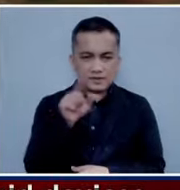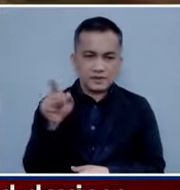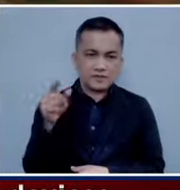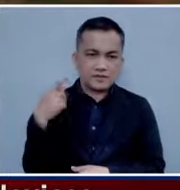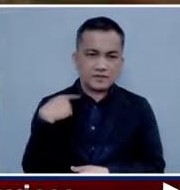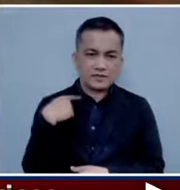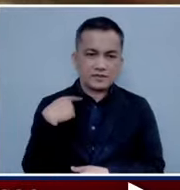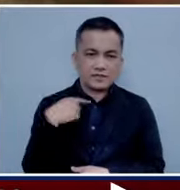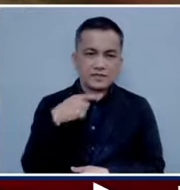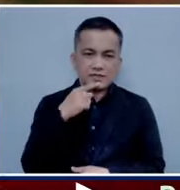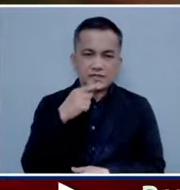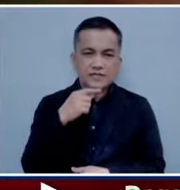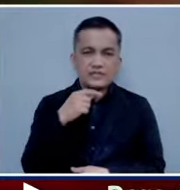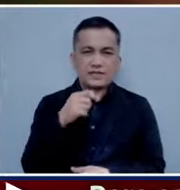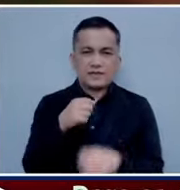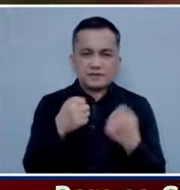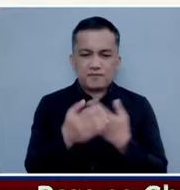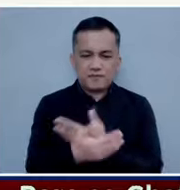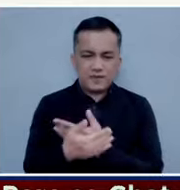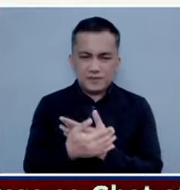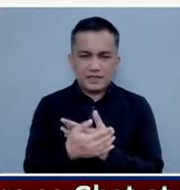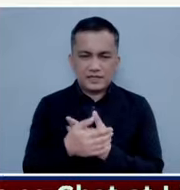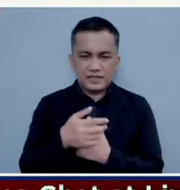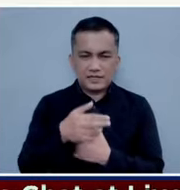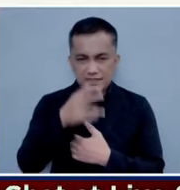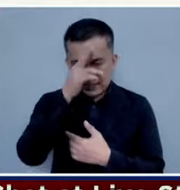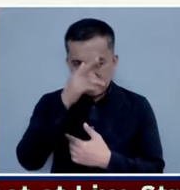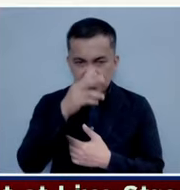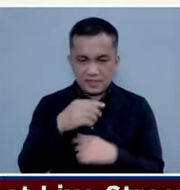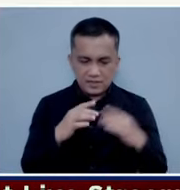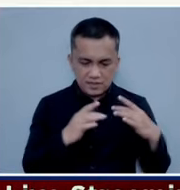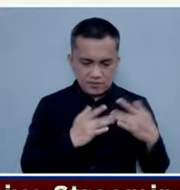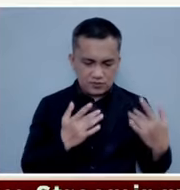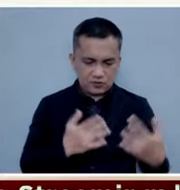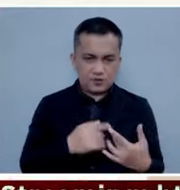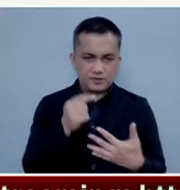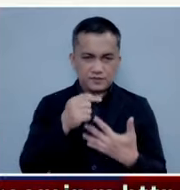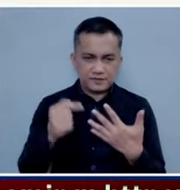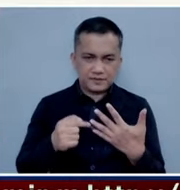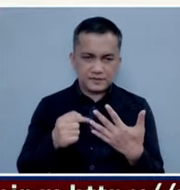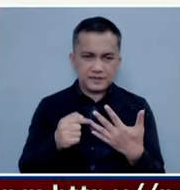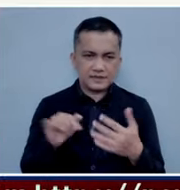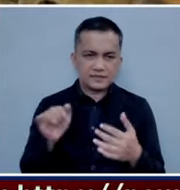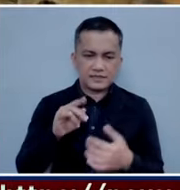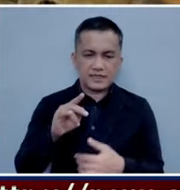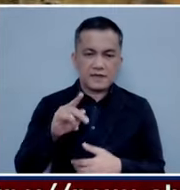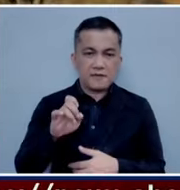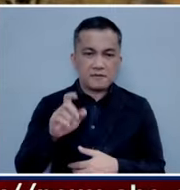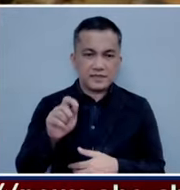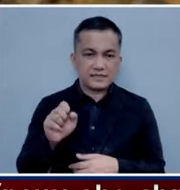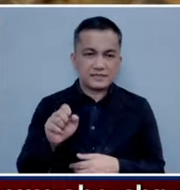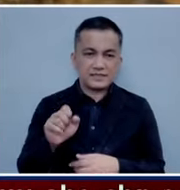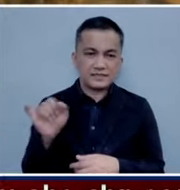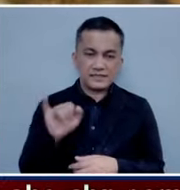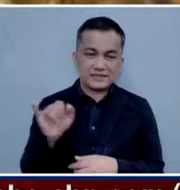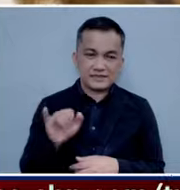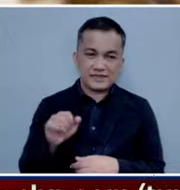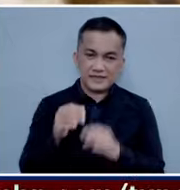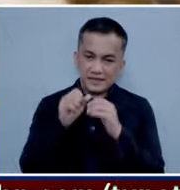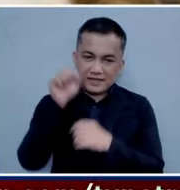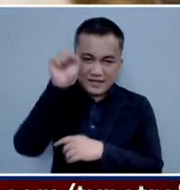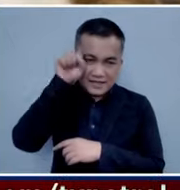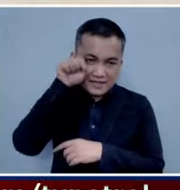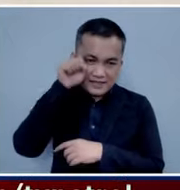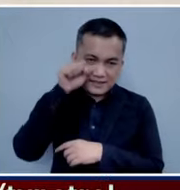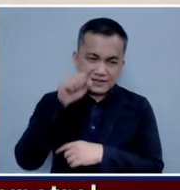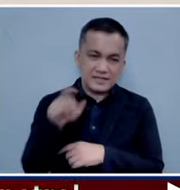sisiw, puso at kung ano-ano pa. Pati mga pets, nakikibibe craze na rin. Tulad ng mga pusang alaga ni